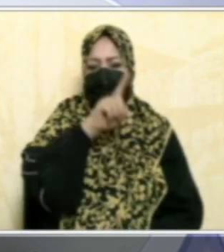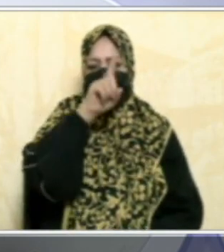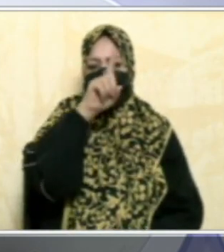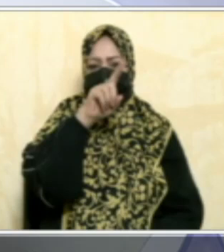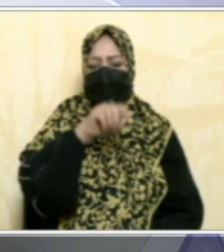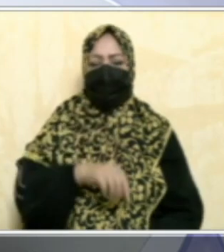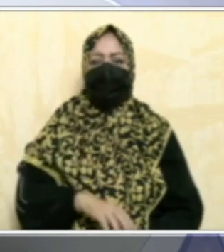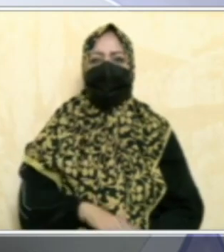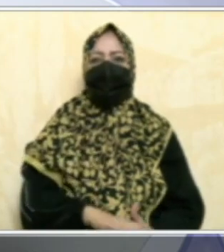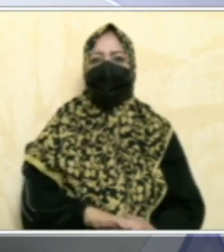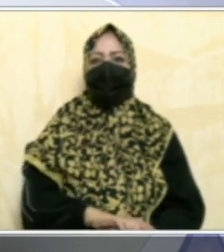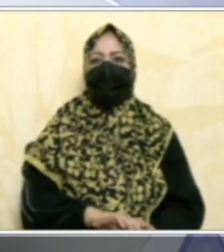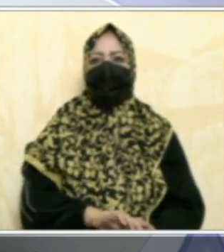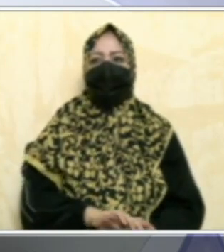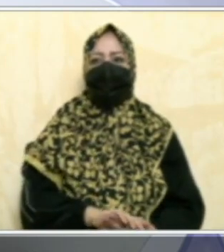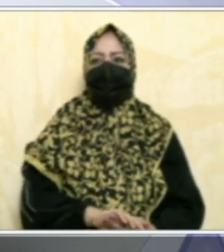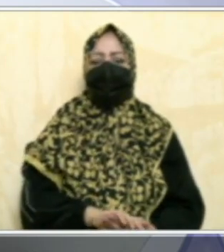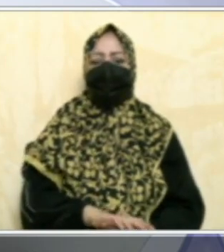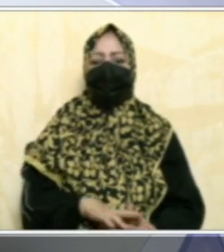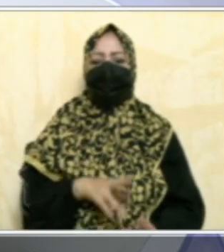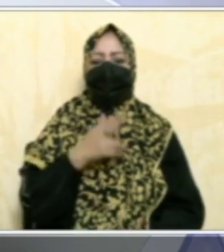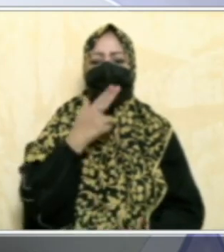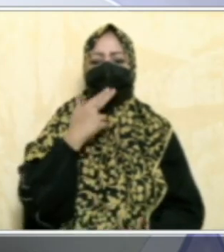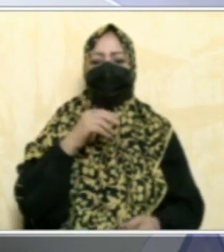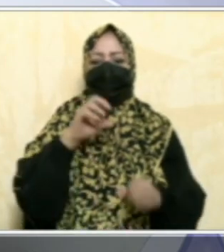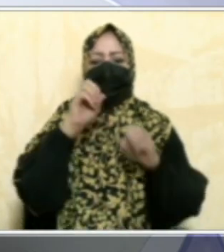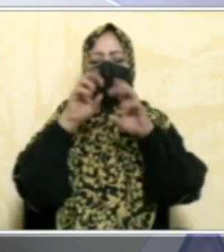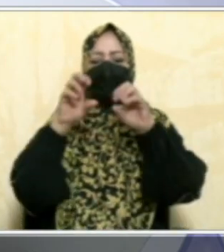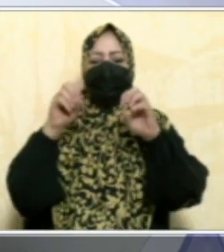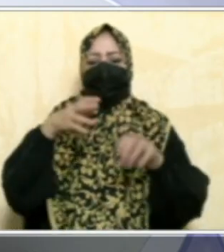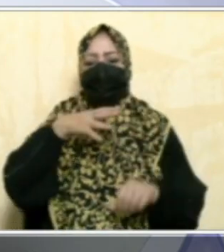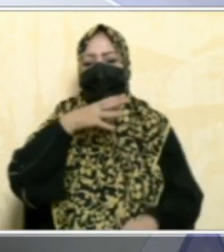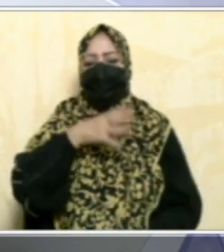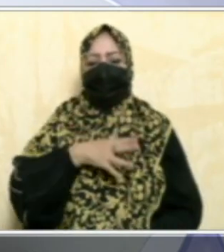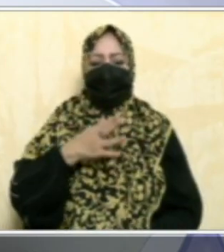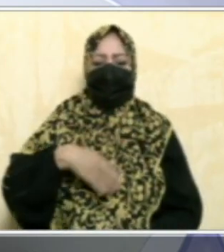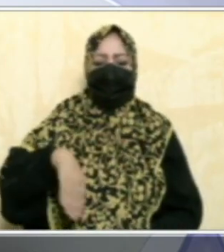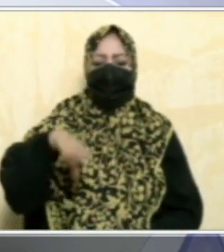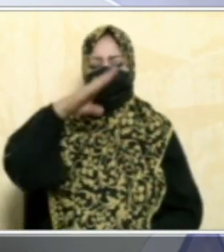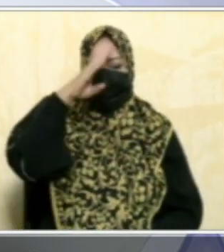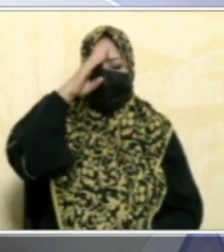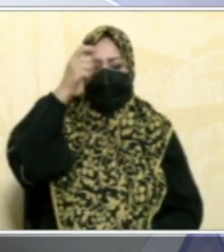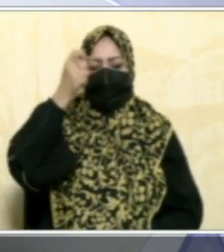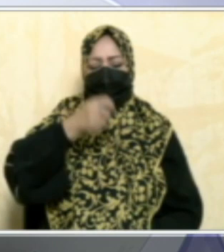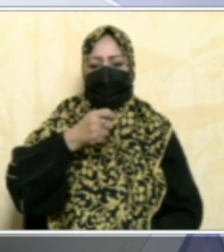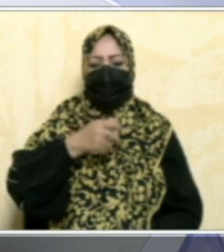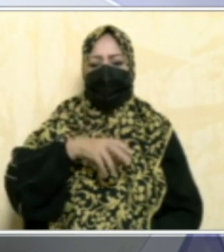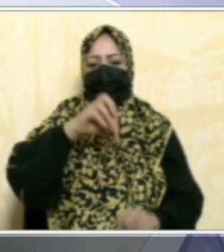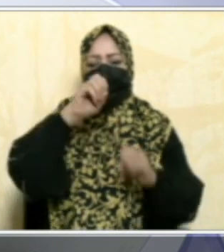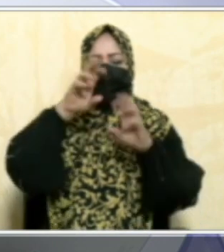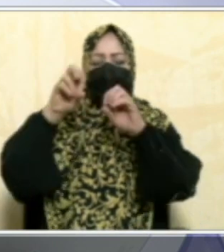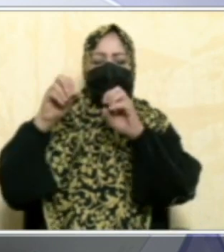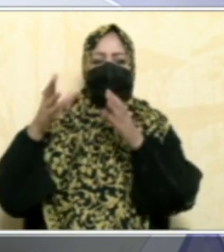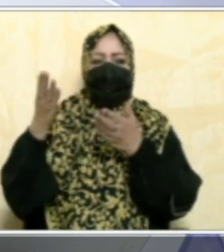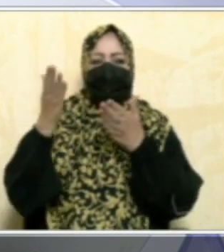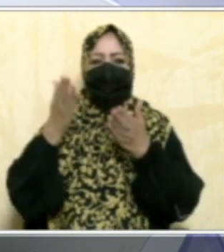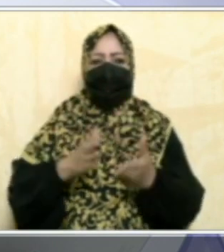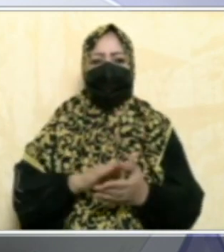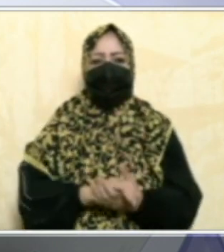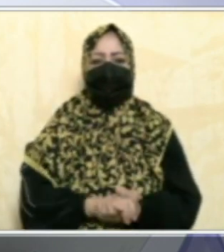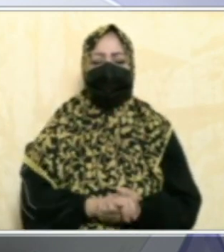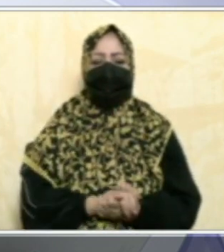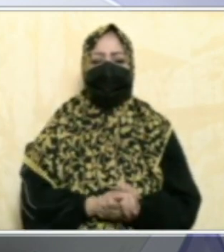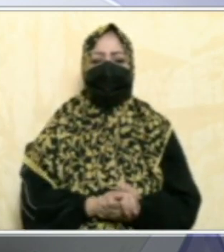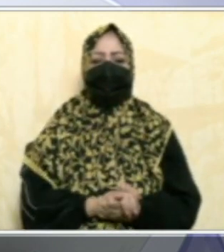يا شيخ عبد الرحمن نشكر جميع الدفتاء وبارك الله فيكم. الله يسلمك يا اخ جلال ويتقبل منا منكم تفضل.